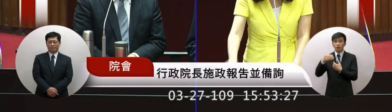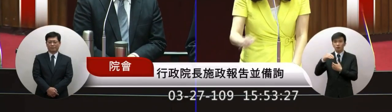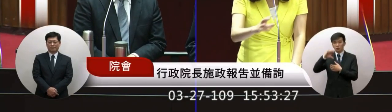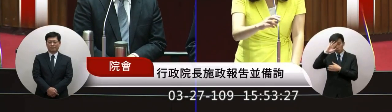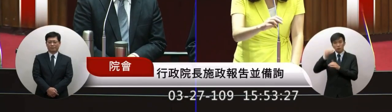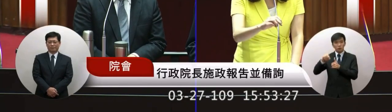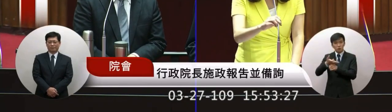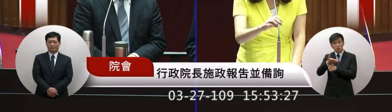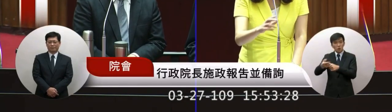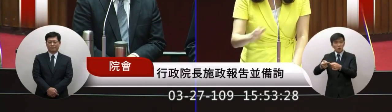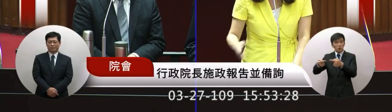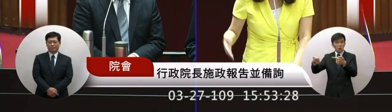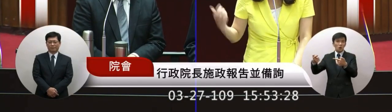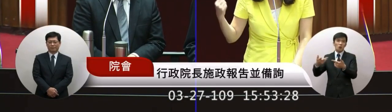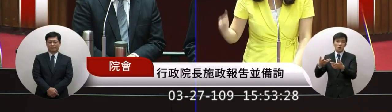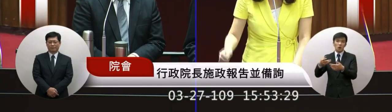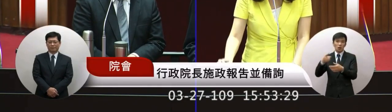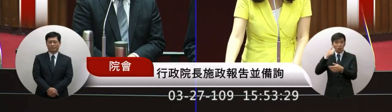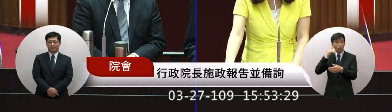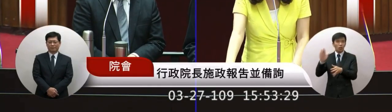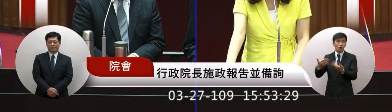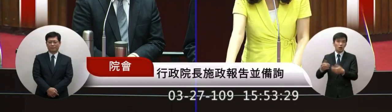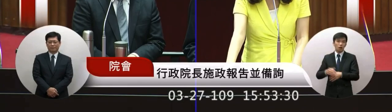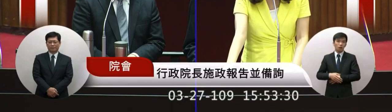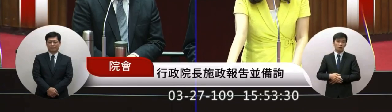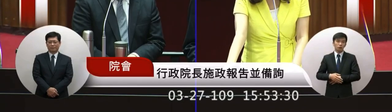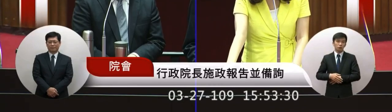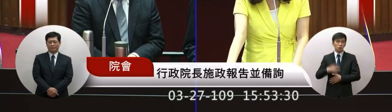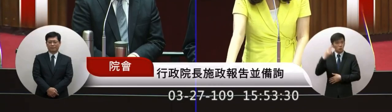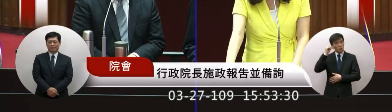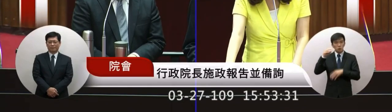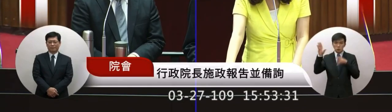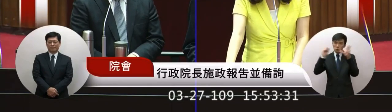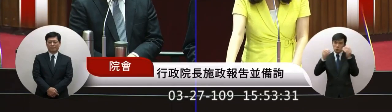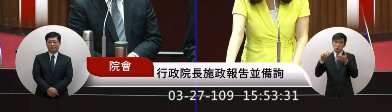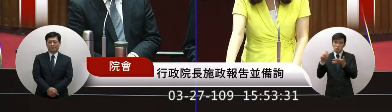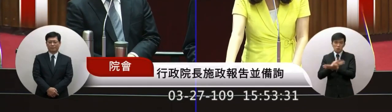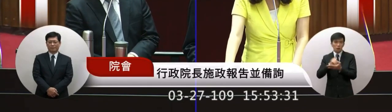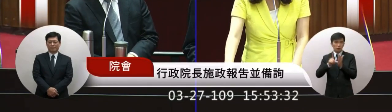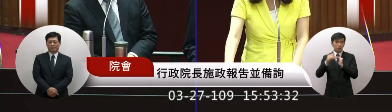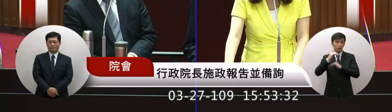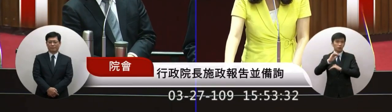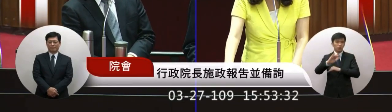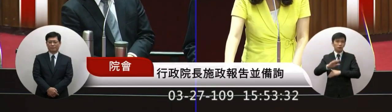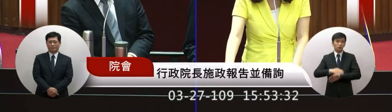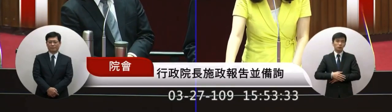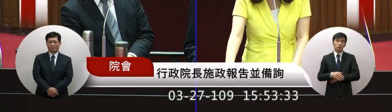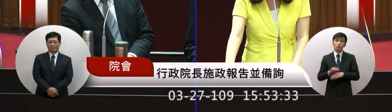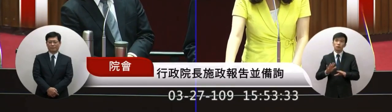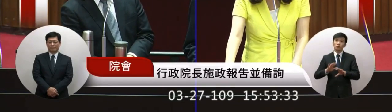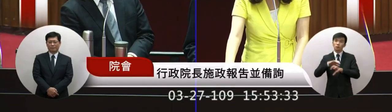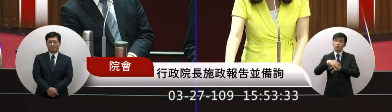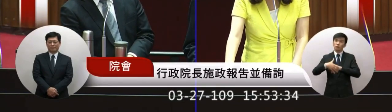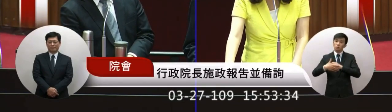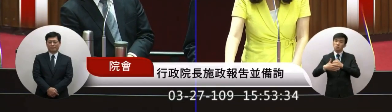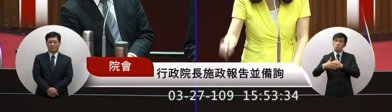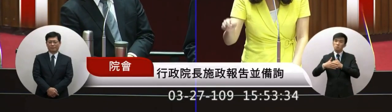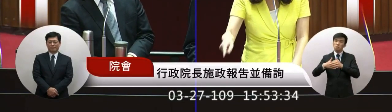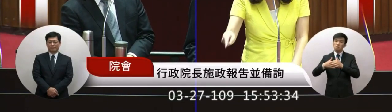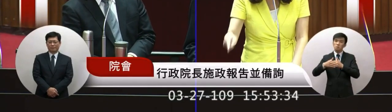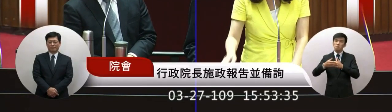重。所以我接下来其实资料有限，时间也有限，全球经济这次病毒的造